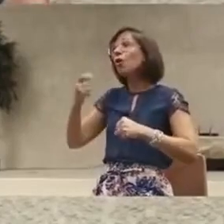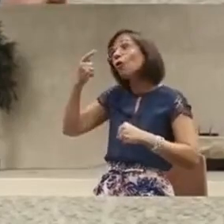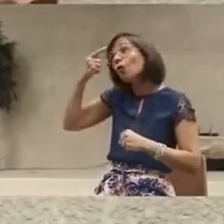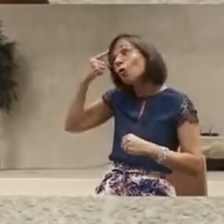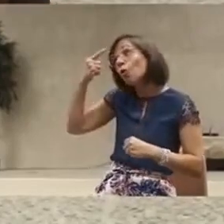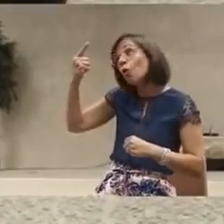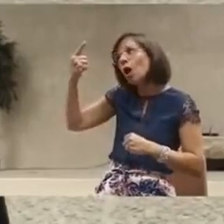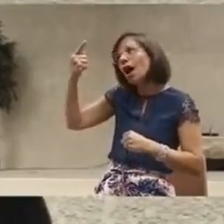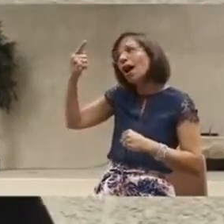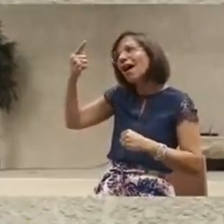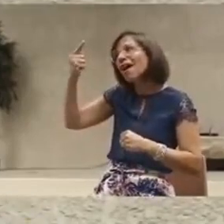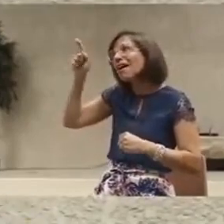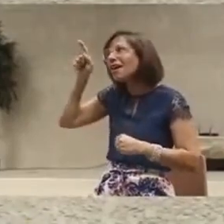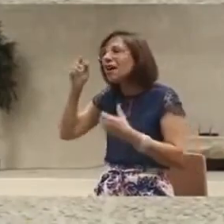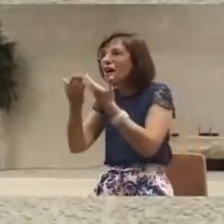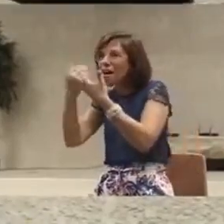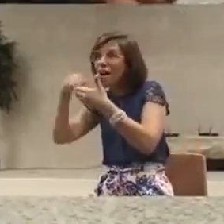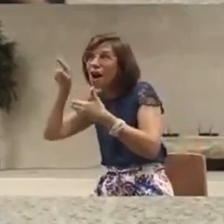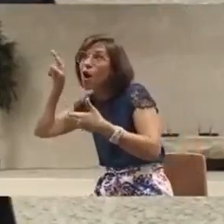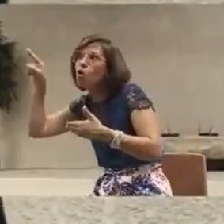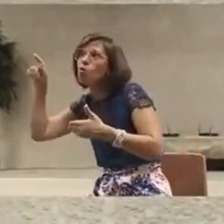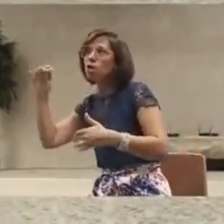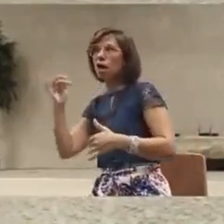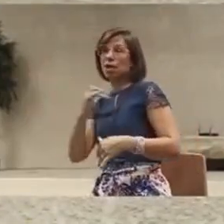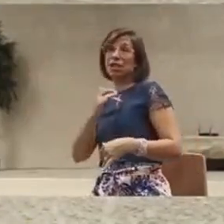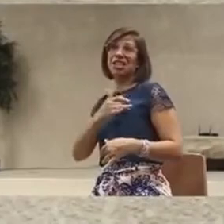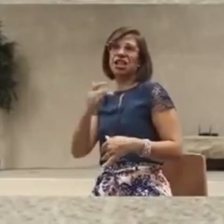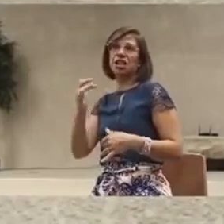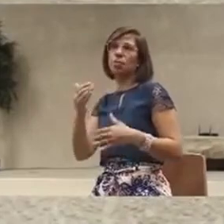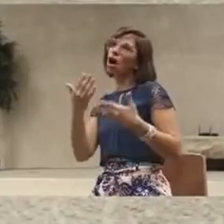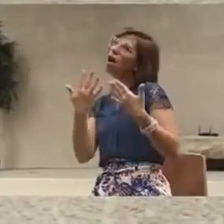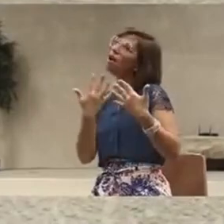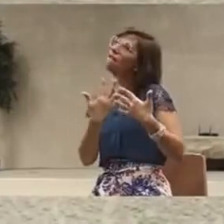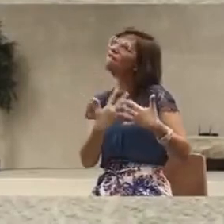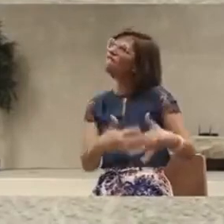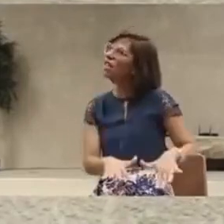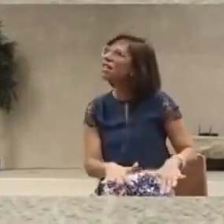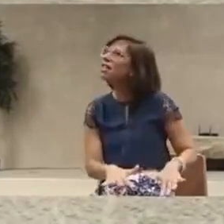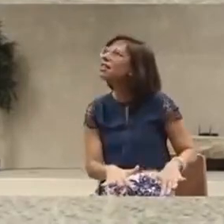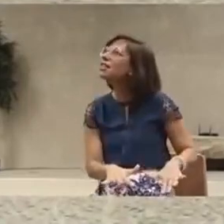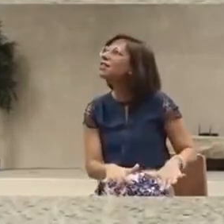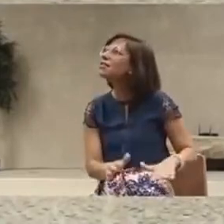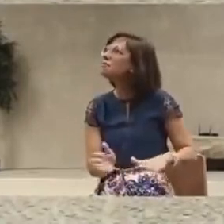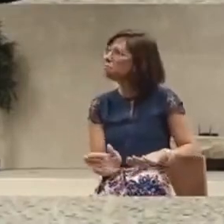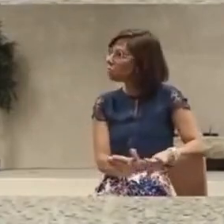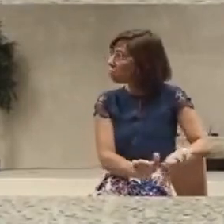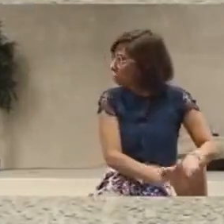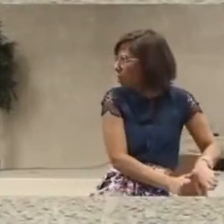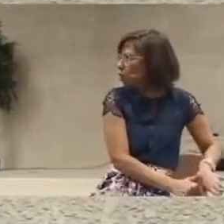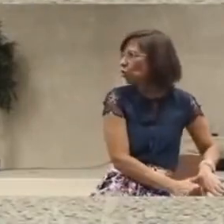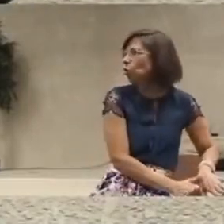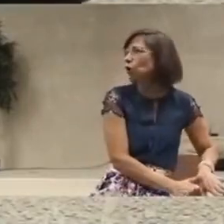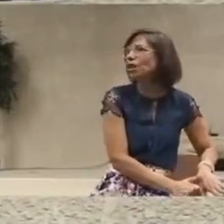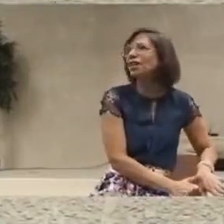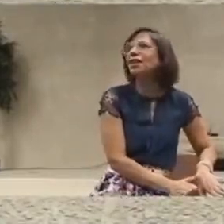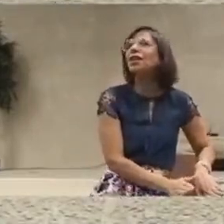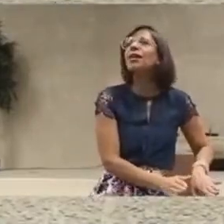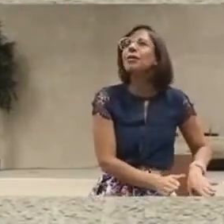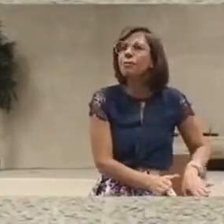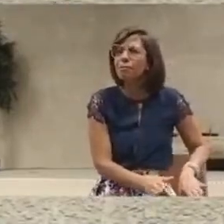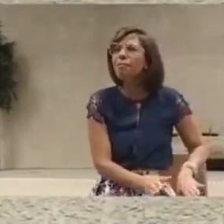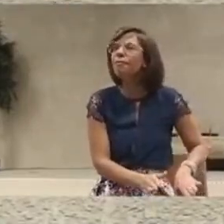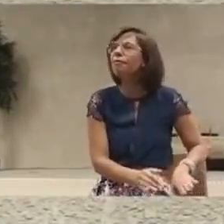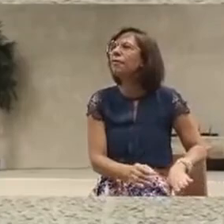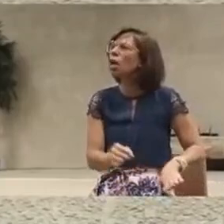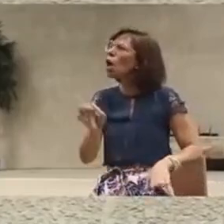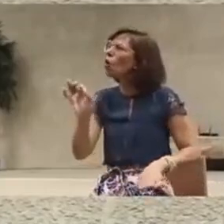foi. La foi qui a été départie en chacun de nous, qui nous donne de pouvoir nous appuyer et nous confier sur